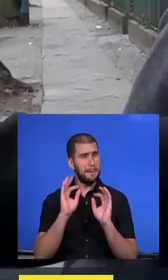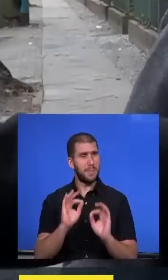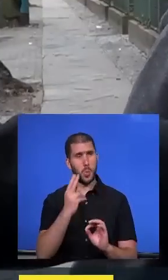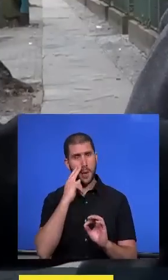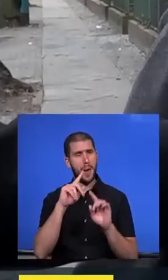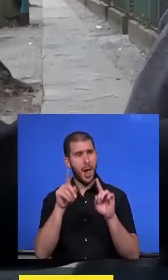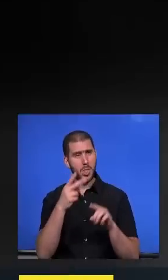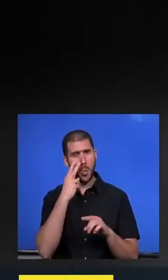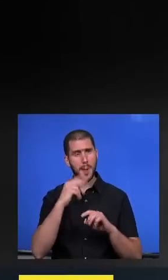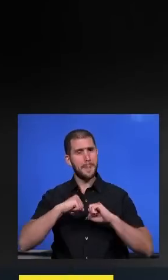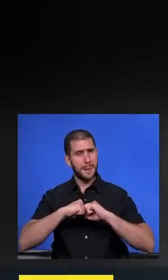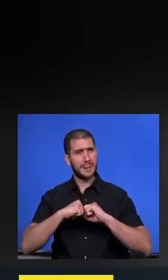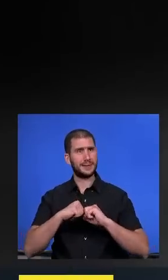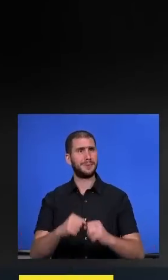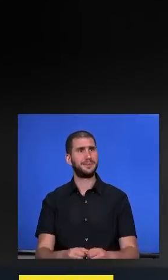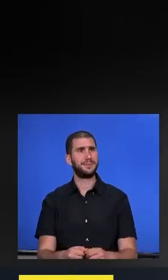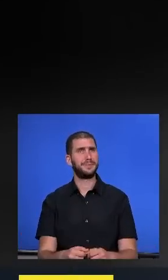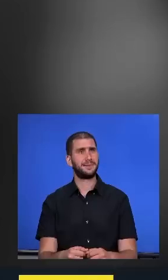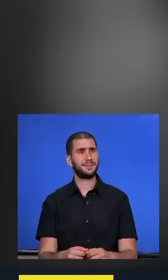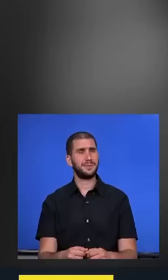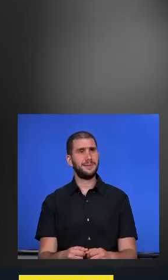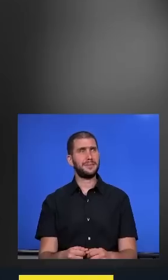החלון, רואים את המרפסת.